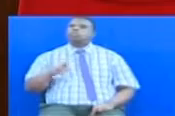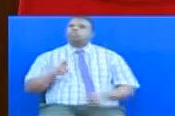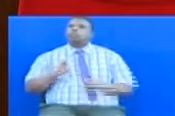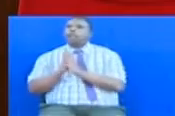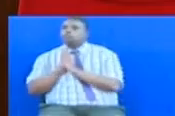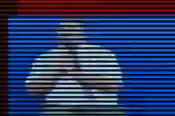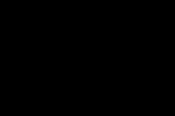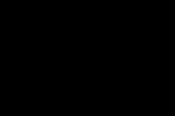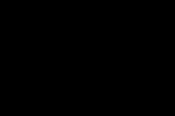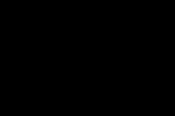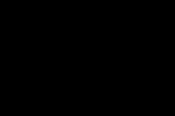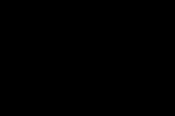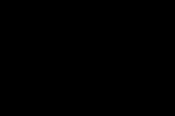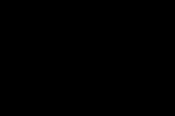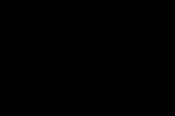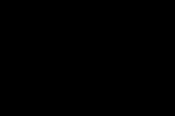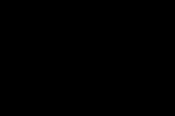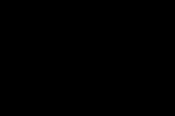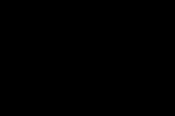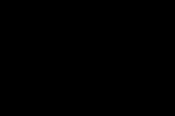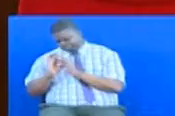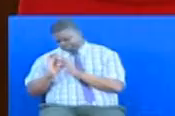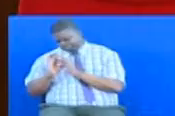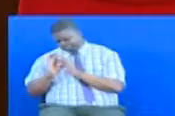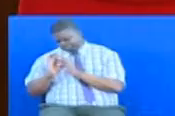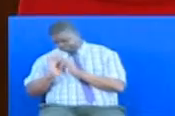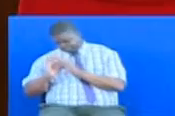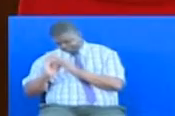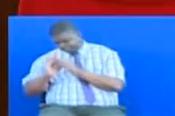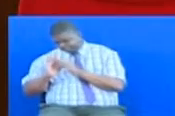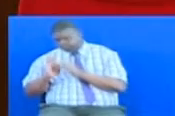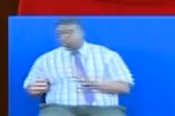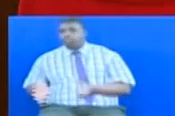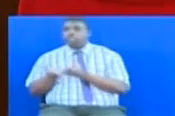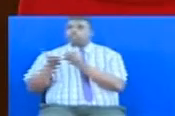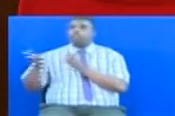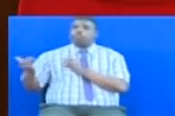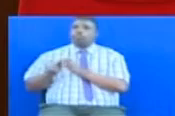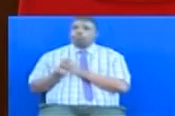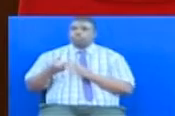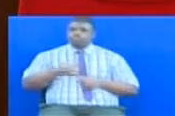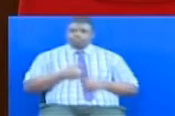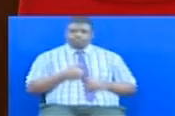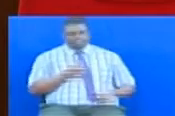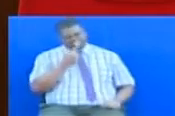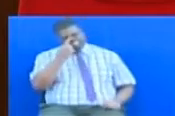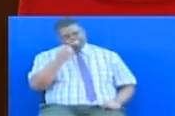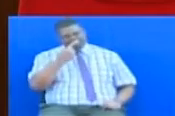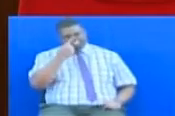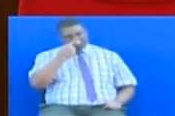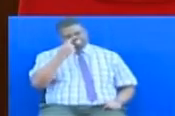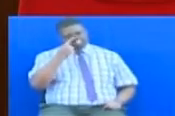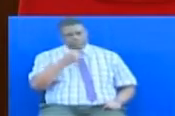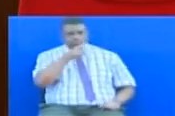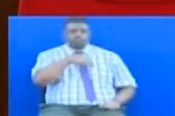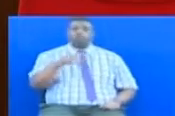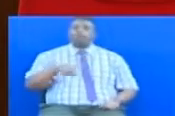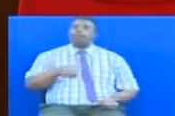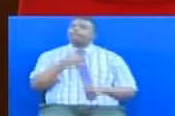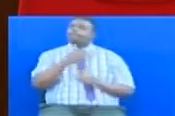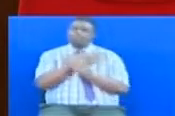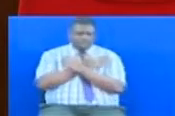tutaendelea kushirikiana. Maendeleo ni ya kwetu sisi wote, na mimi najivuna kuwa na wananchi wa Ushetu ambao wananipenda, wananchi ambao